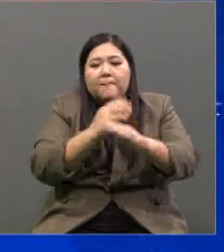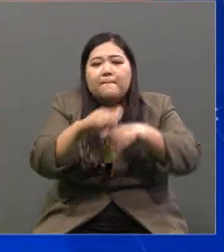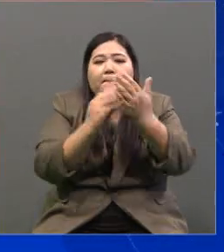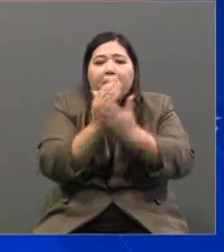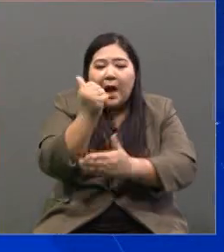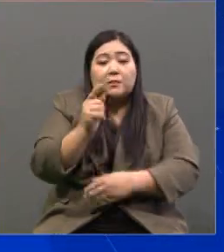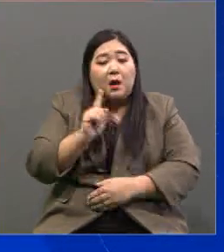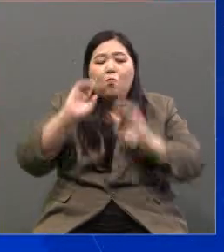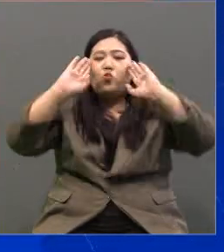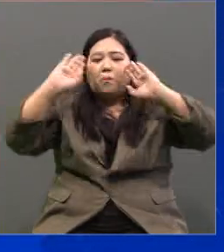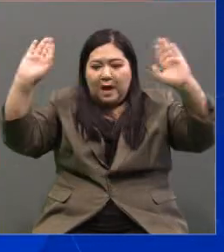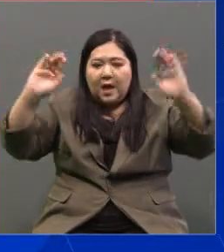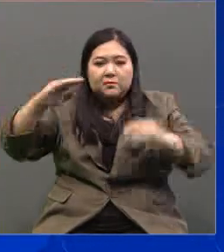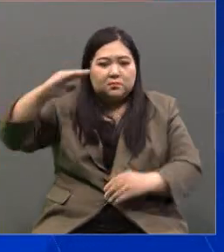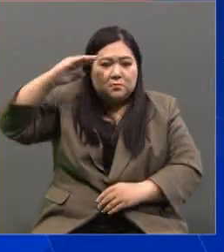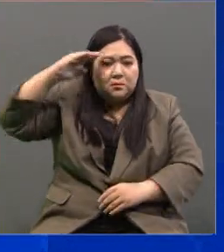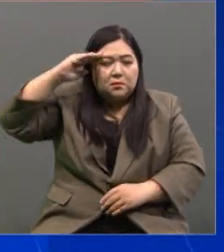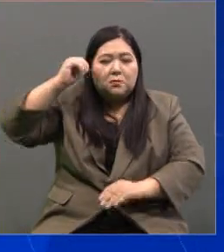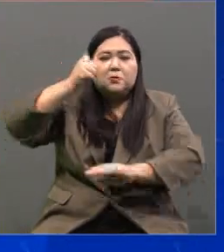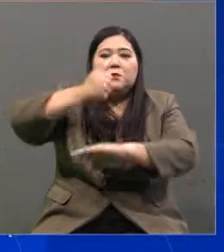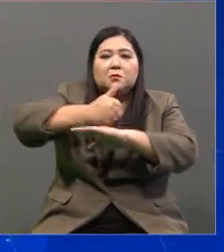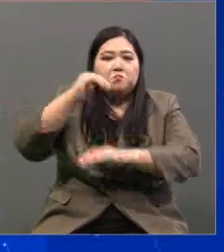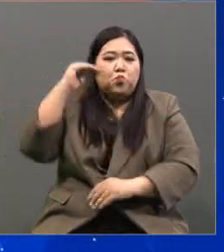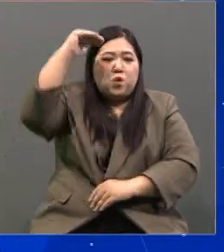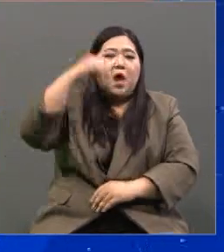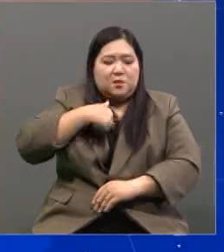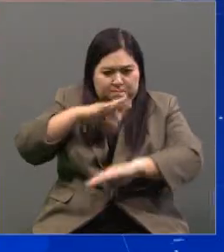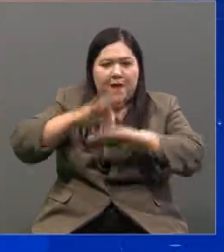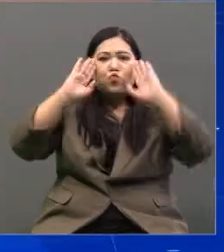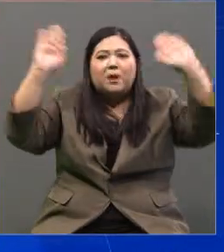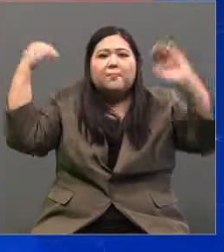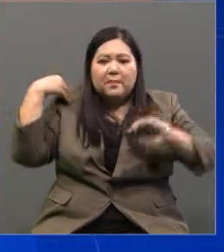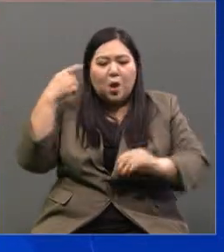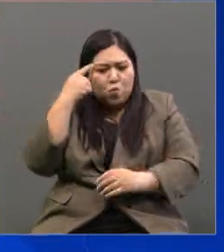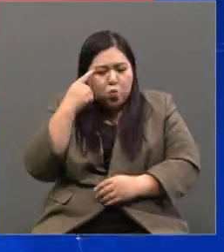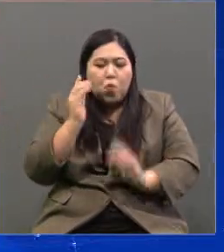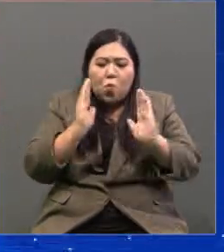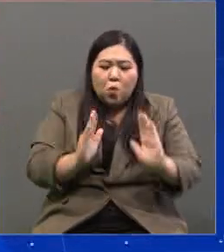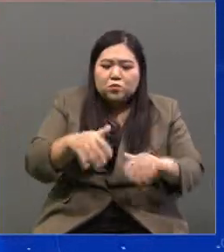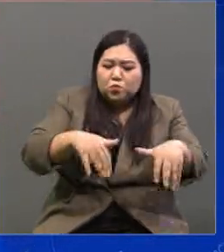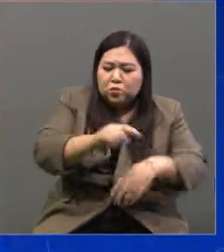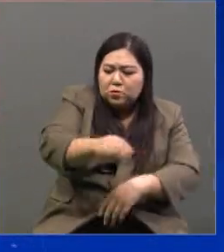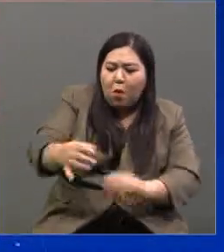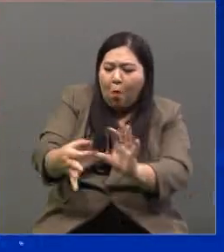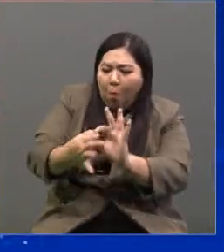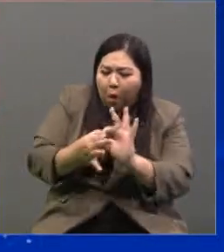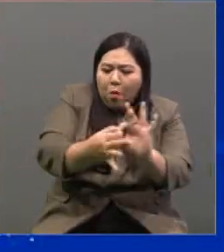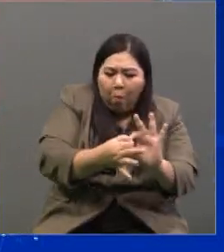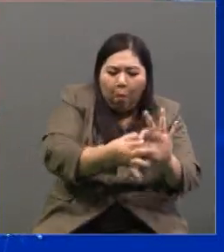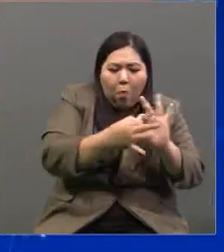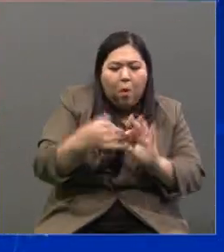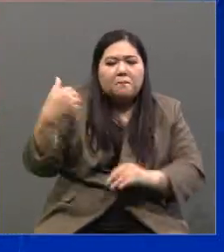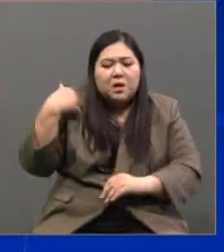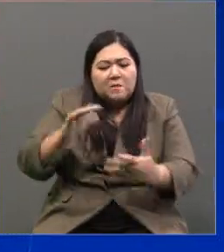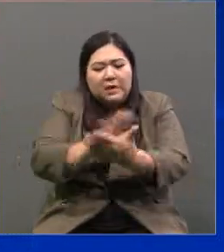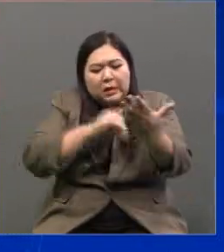องทัพจนเป็นถึงผู้บังคับบัญชาระดับสูงทำให้ได้รับรู้ถึงความห่วงใยของกลุ่มคนต่างๆต่อความเป็นไปของ